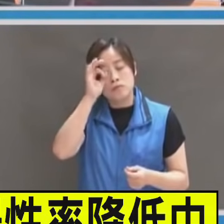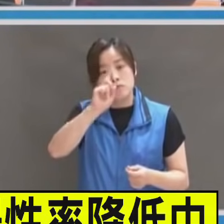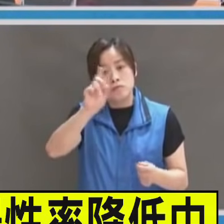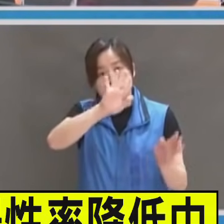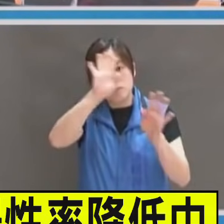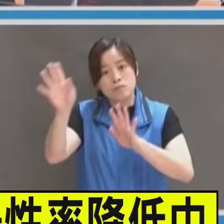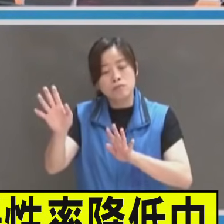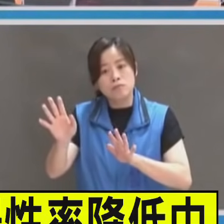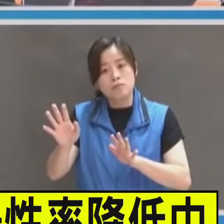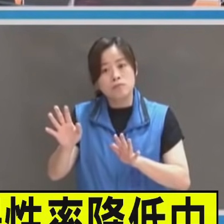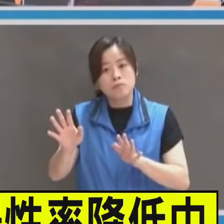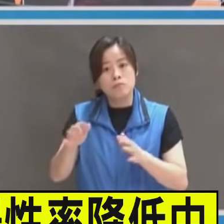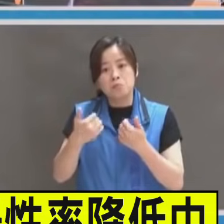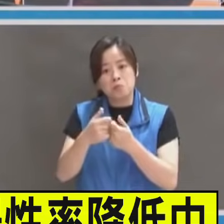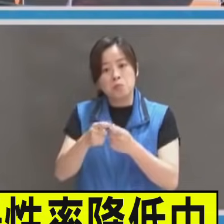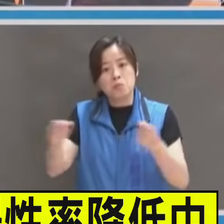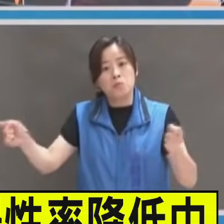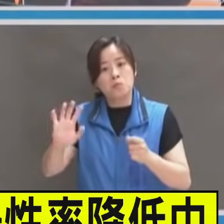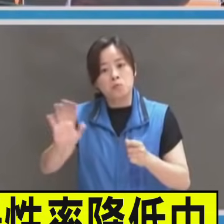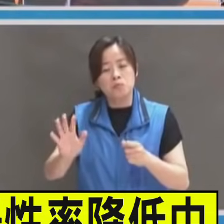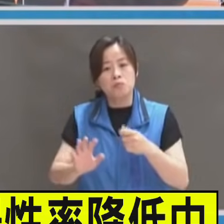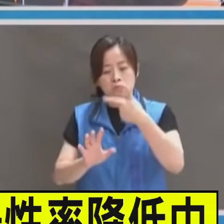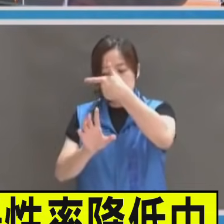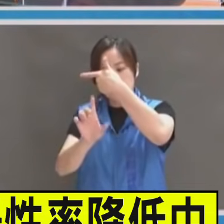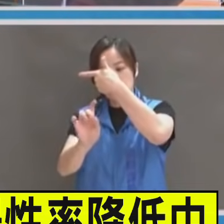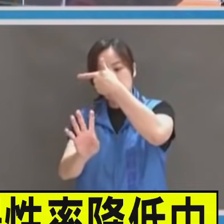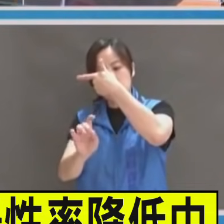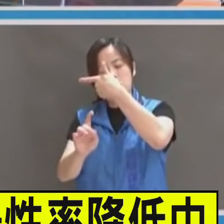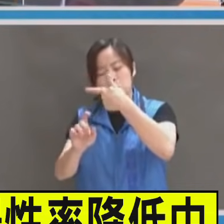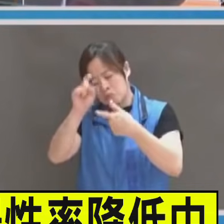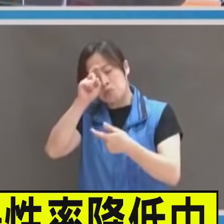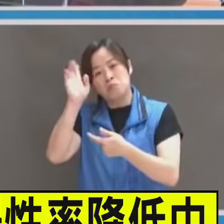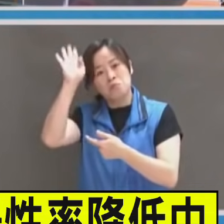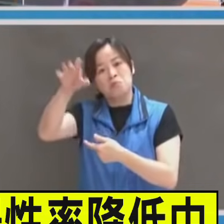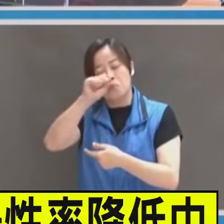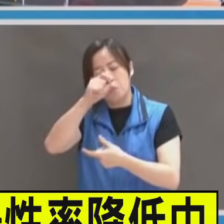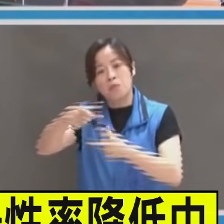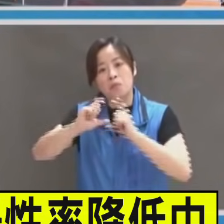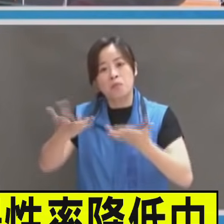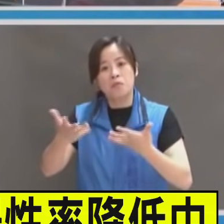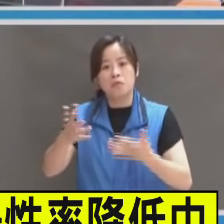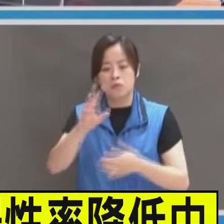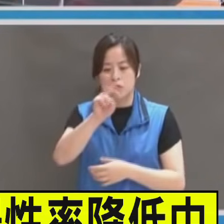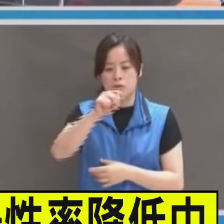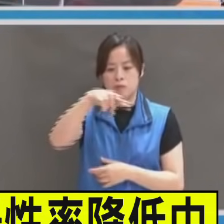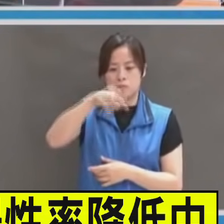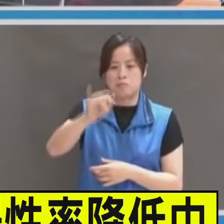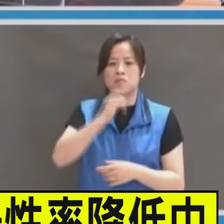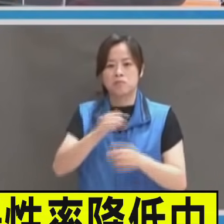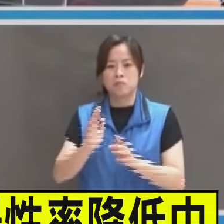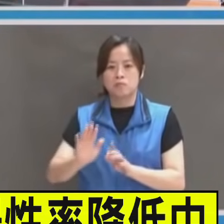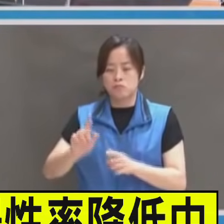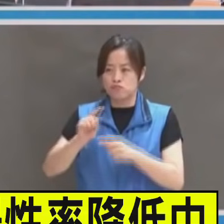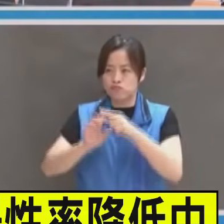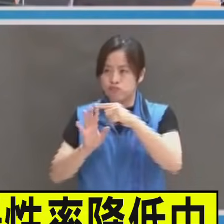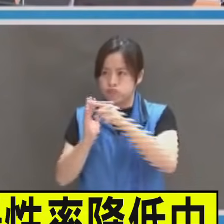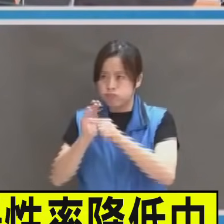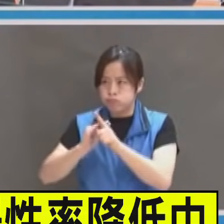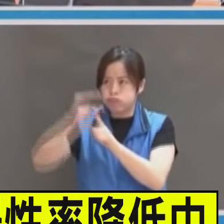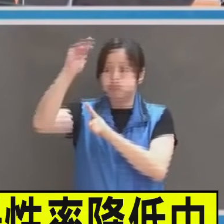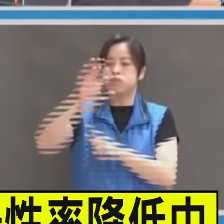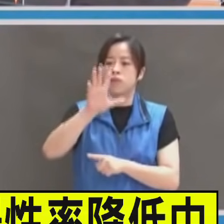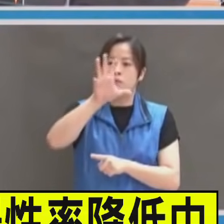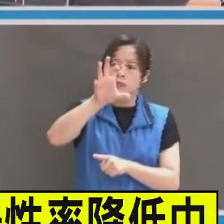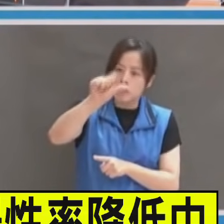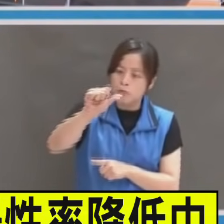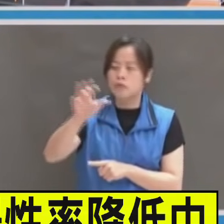R1 值，拜托，这不是 R0 值，也不是 R0 值，因为 R0 值跟 R0 值是没有介入的，我们经过介入之后我们